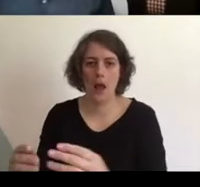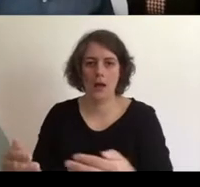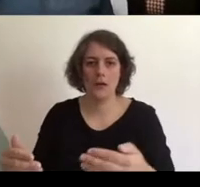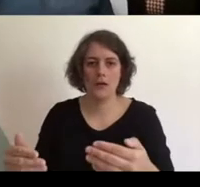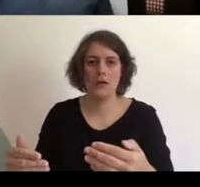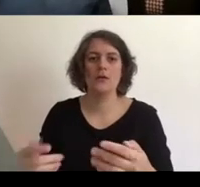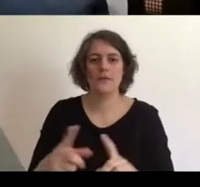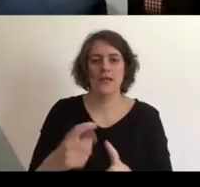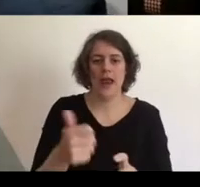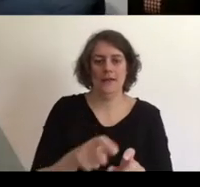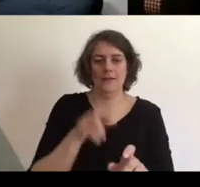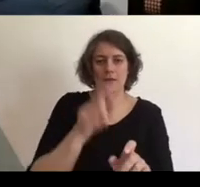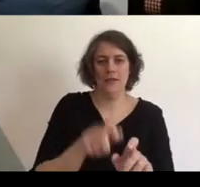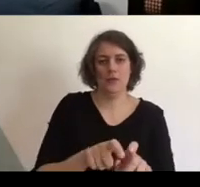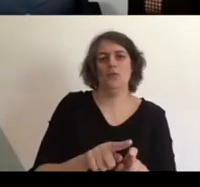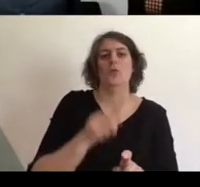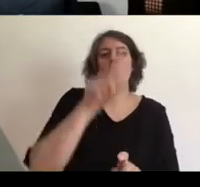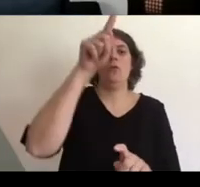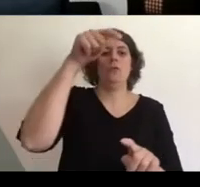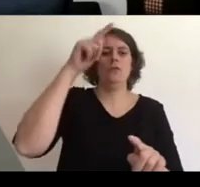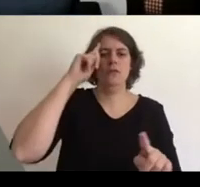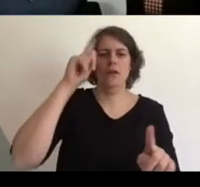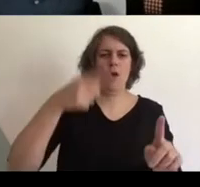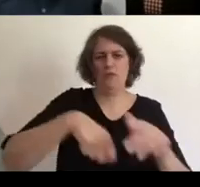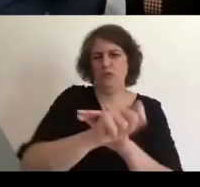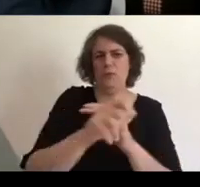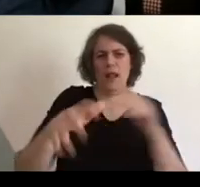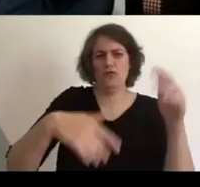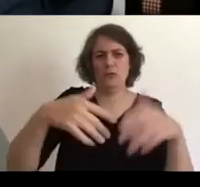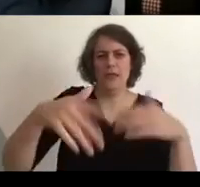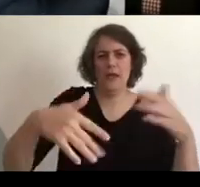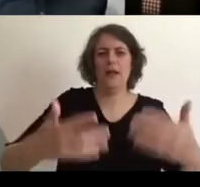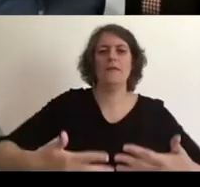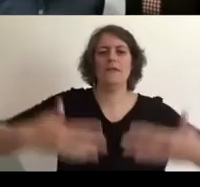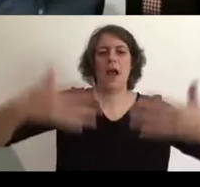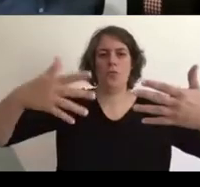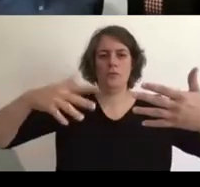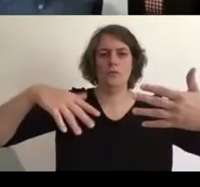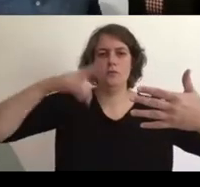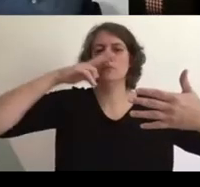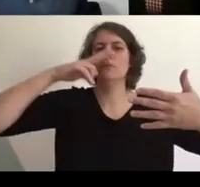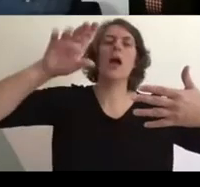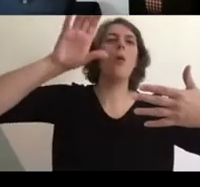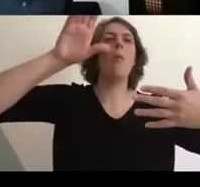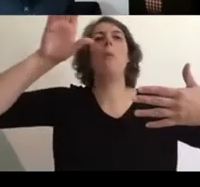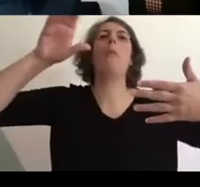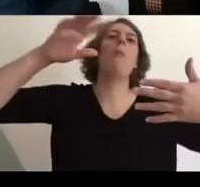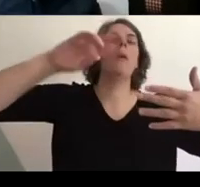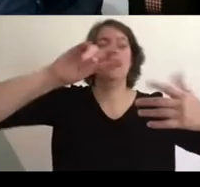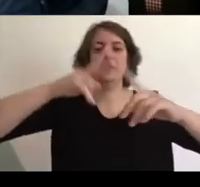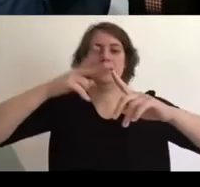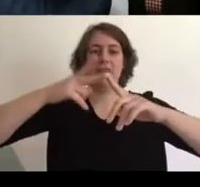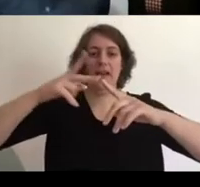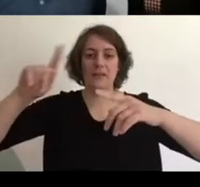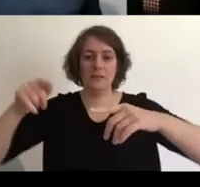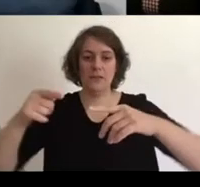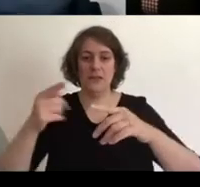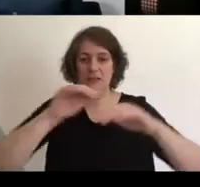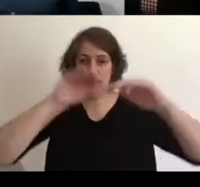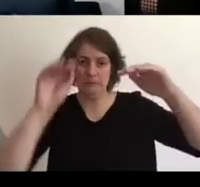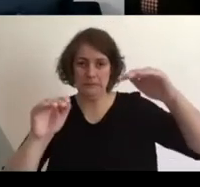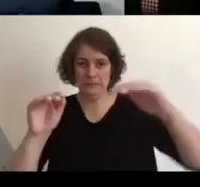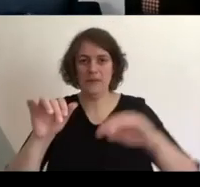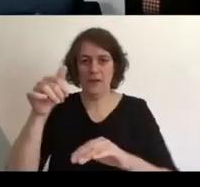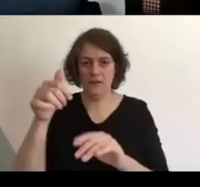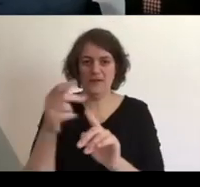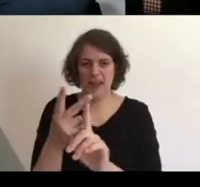Da ist ein Spiel, ich meine ein Fußballspiel oder ein Hockeyspiel. Die zweite Person, die ist ein bisschen kleiner als die